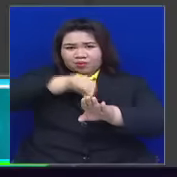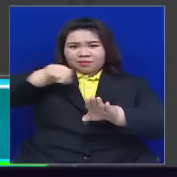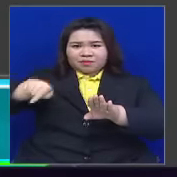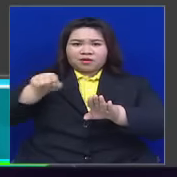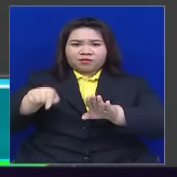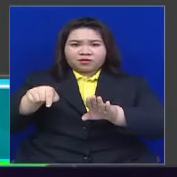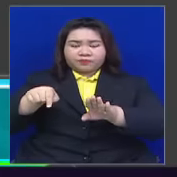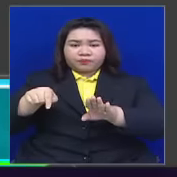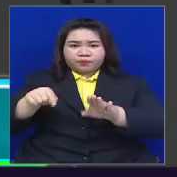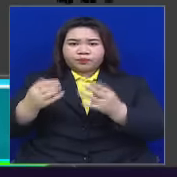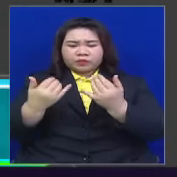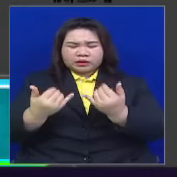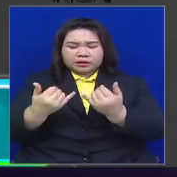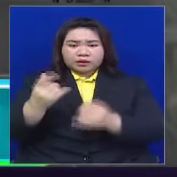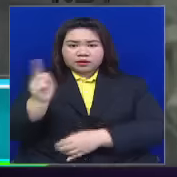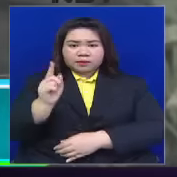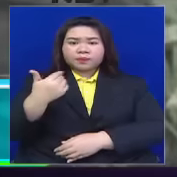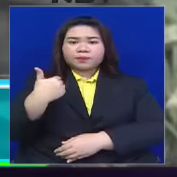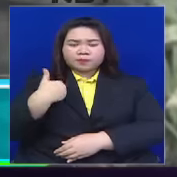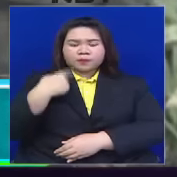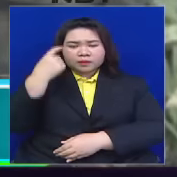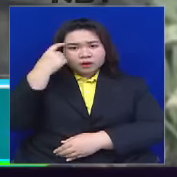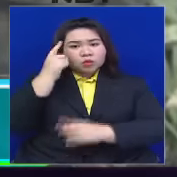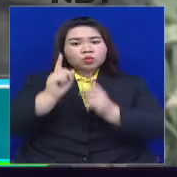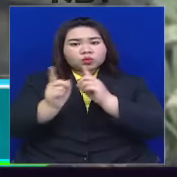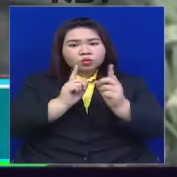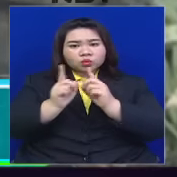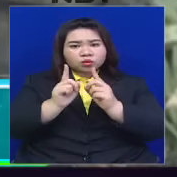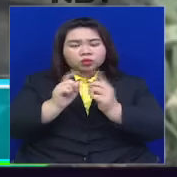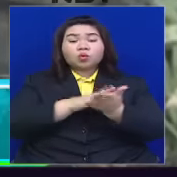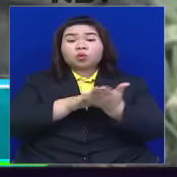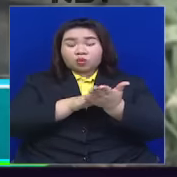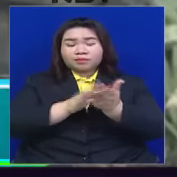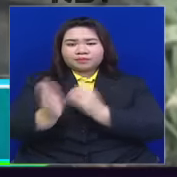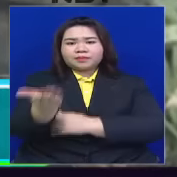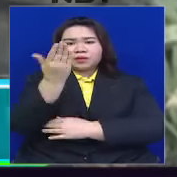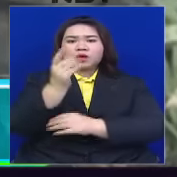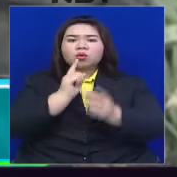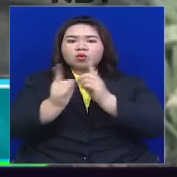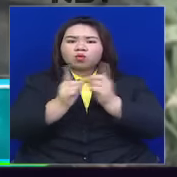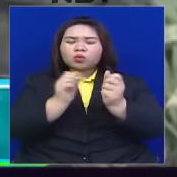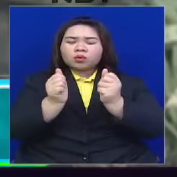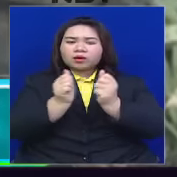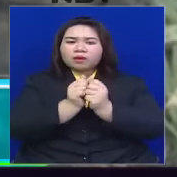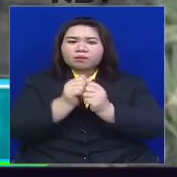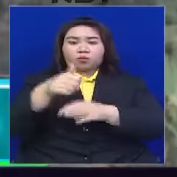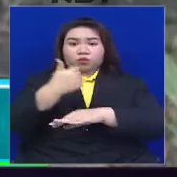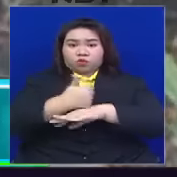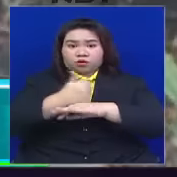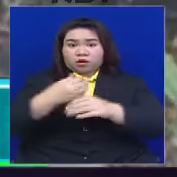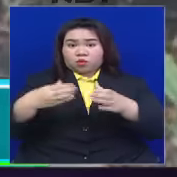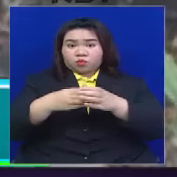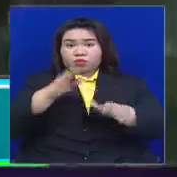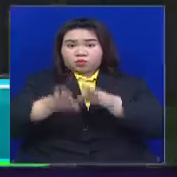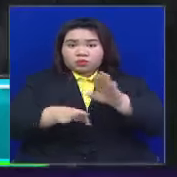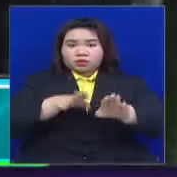เมื่อสักครู่ได้มีโอกาสคุยขออภัยครับเมื่อเช้านะครับได้มีโอกาสคุยกับทางหัวหน้าทีมนะครับบอกว่